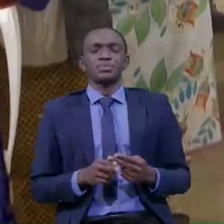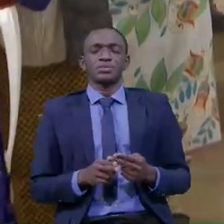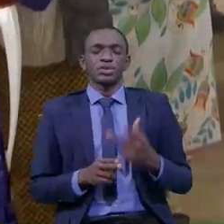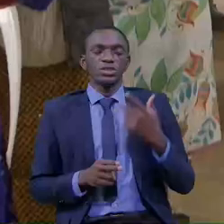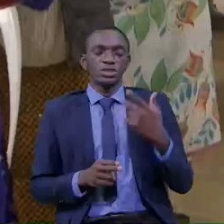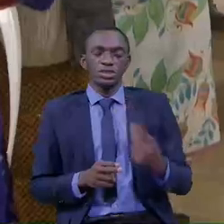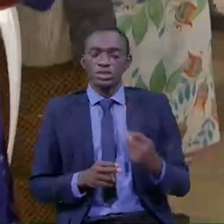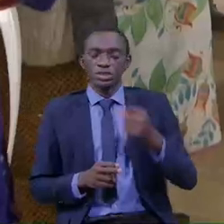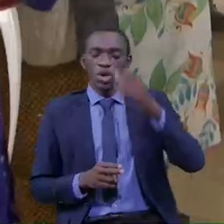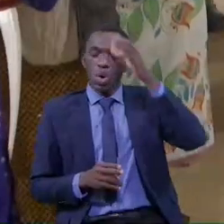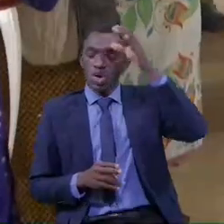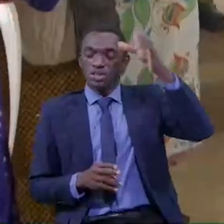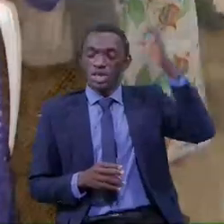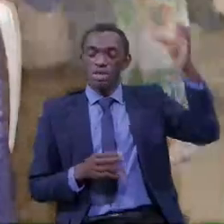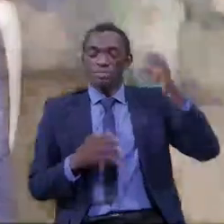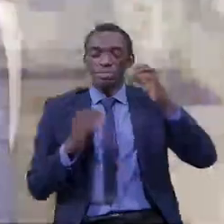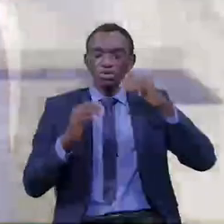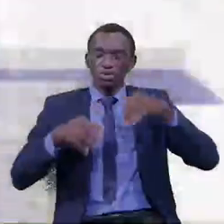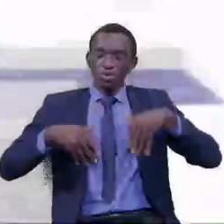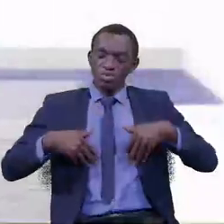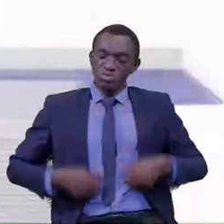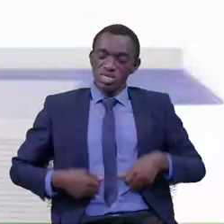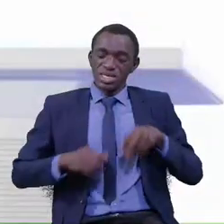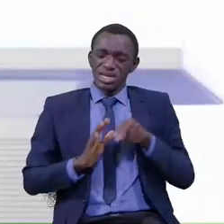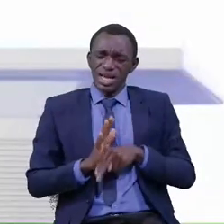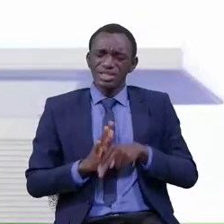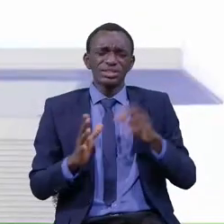Le concept de faiblesse haute de chaque vie.